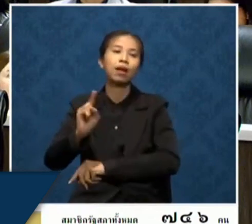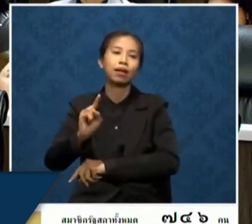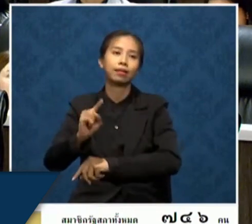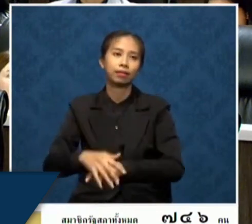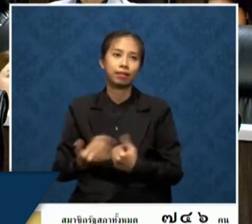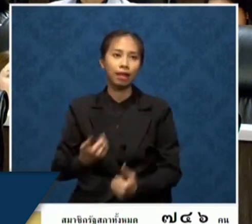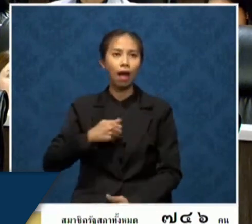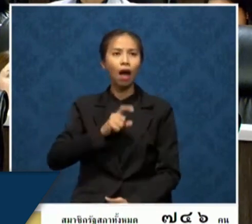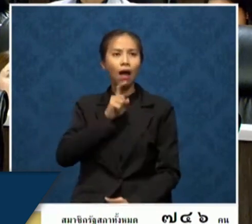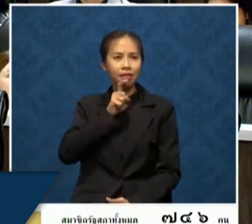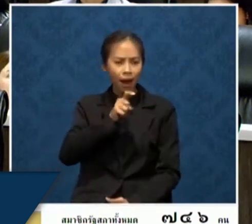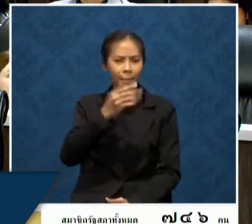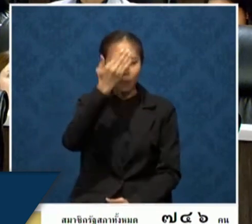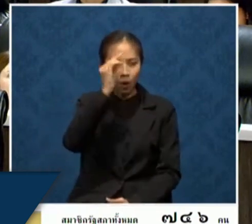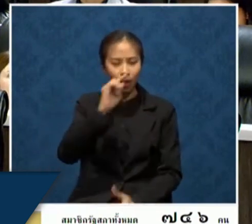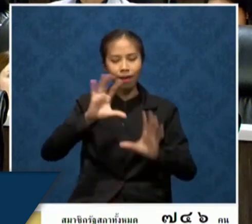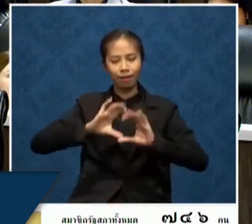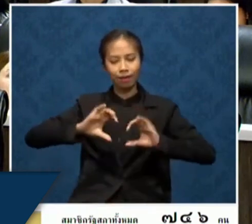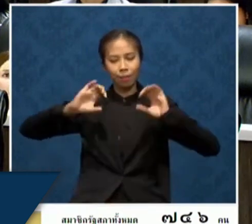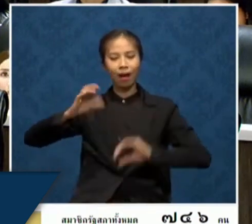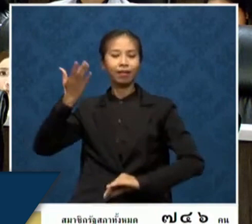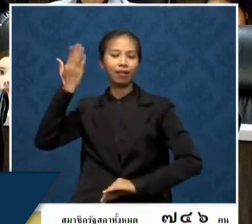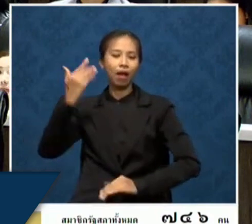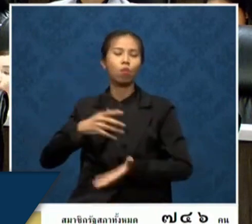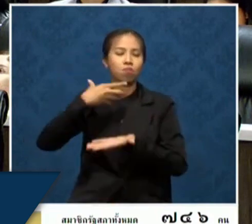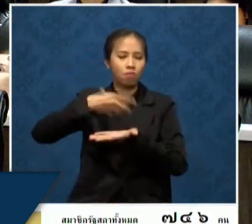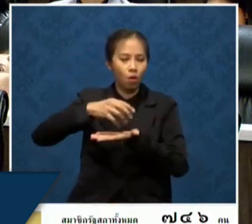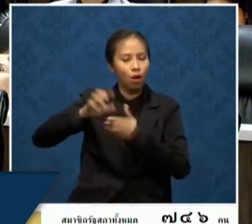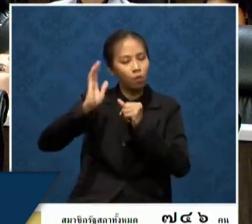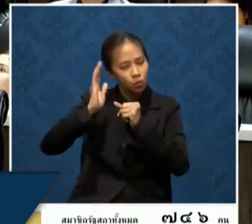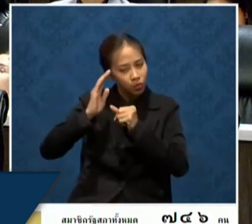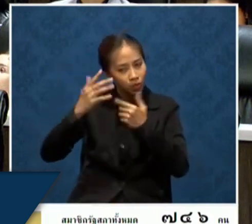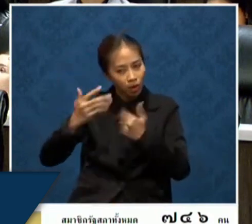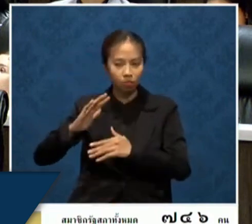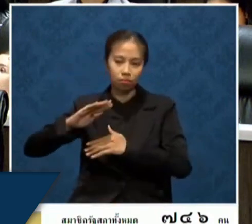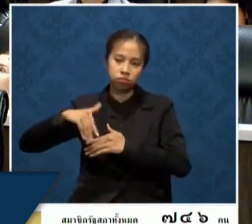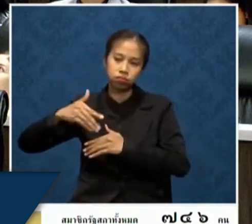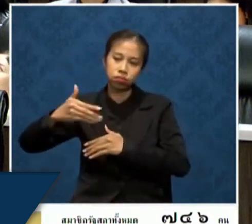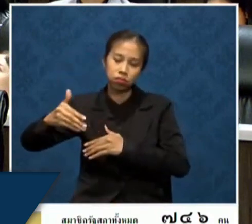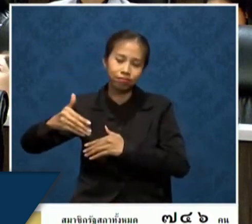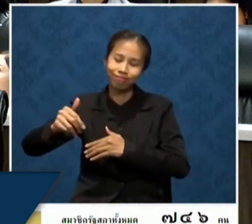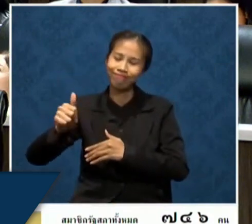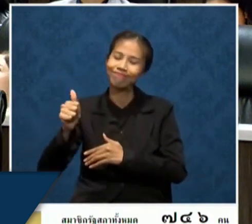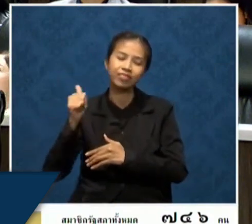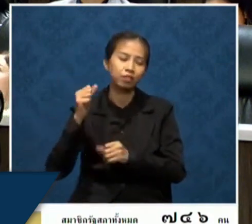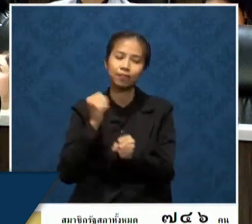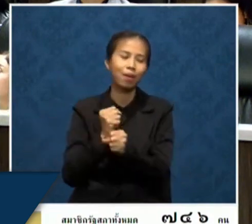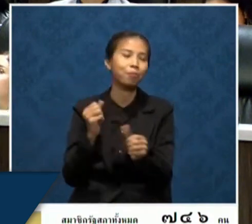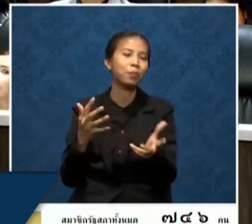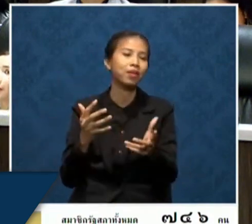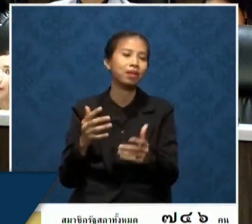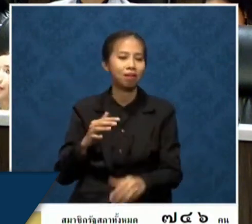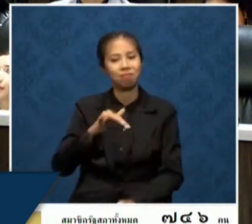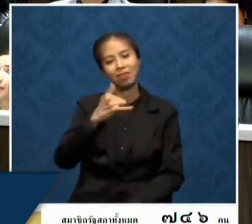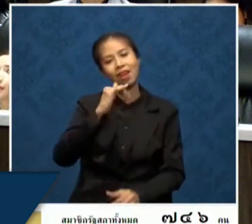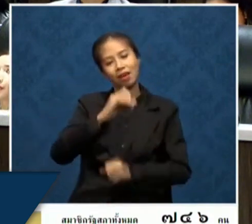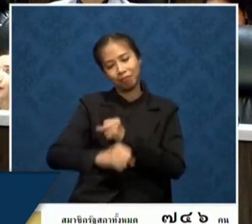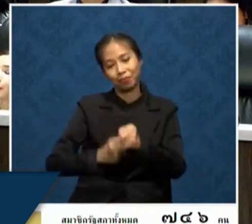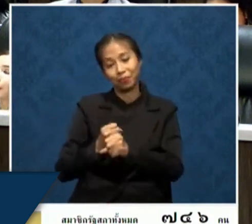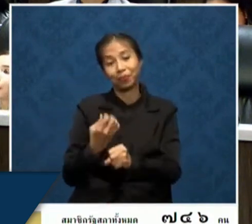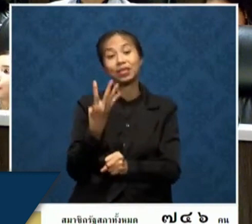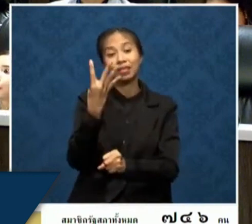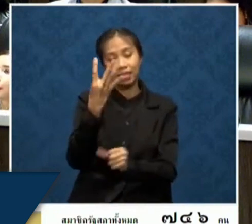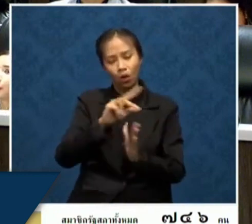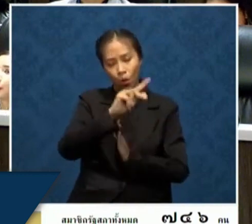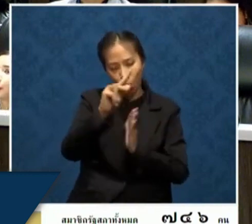ตามตรงเพราะรายรัฐบาลก็พูดแบบนี้ครับแต่พอเวลาผ่านไปทุกอย่างเหมือนเดิมเผลอๆผ่านไป4ปีไม่แน่ใจกฎหมายกฎระ